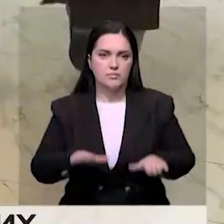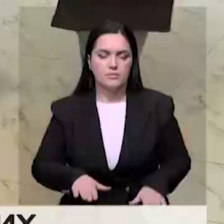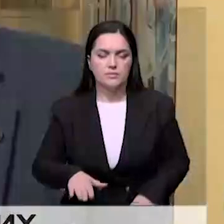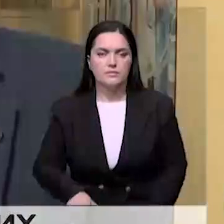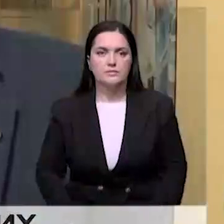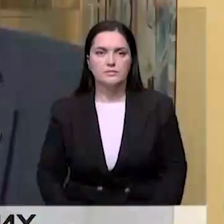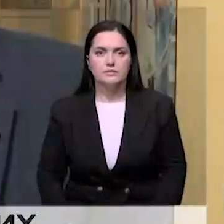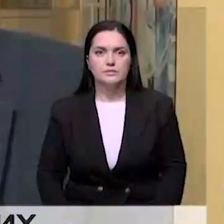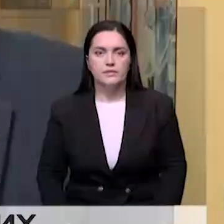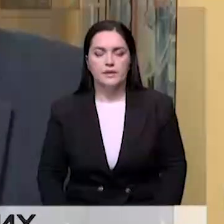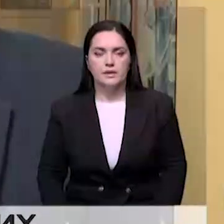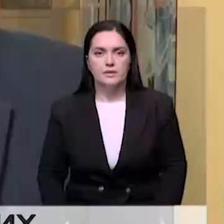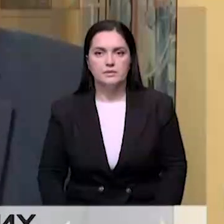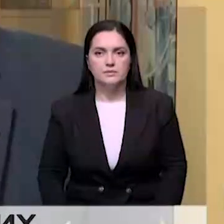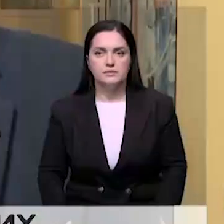профессиональном уровне.